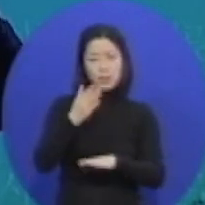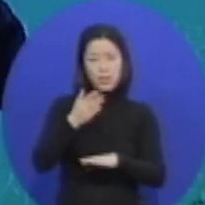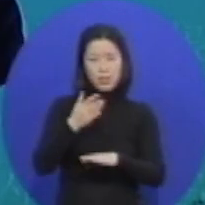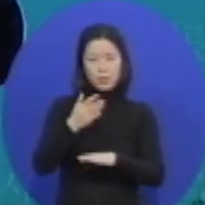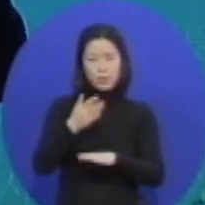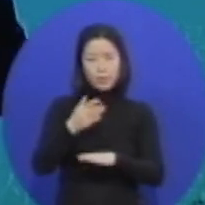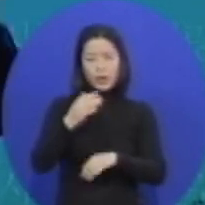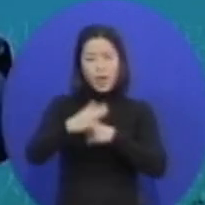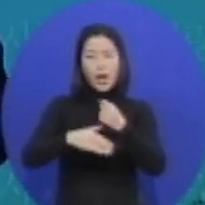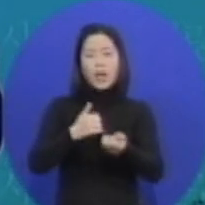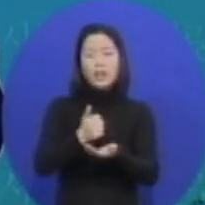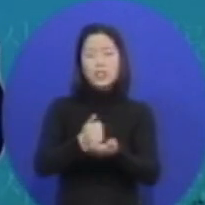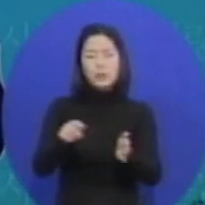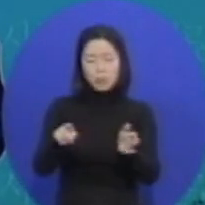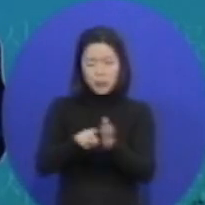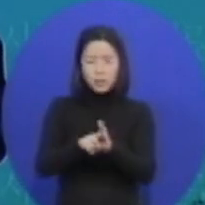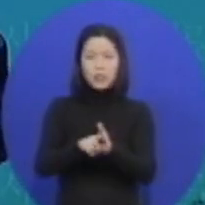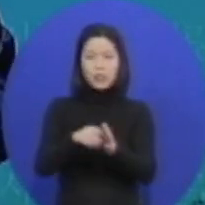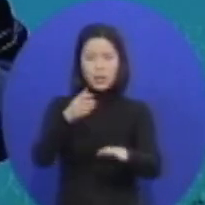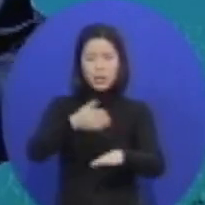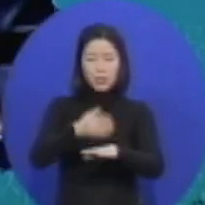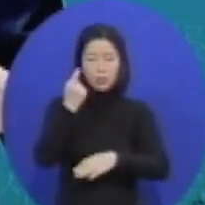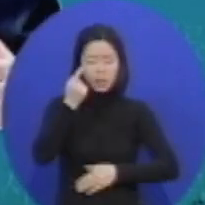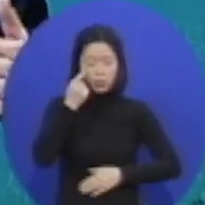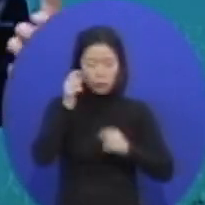감사의 눈이 열린다 말입니다